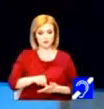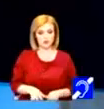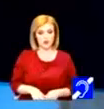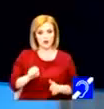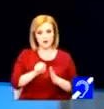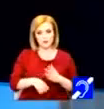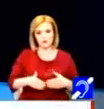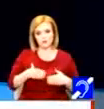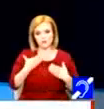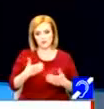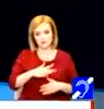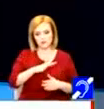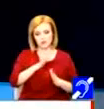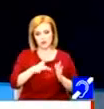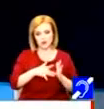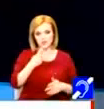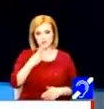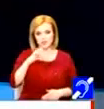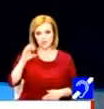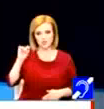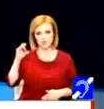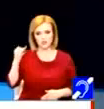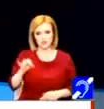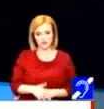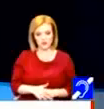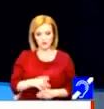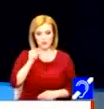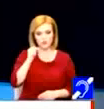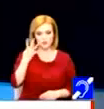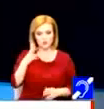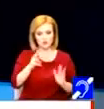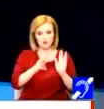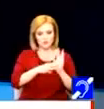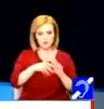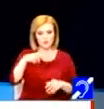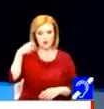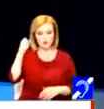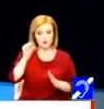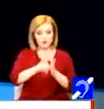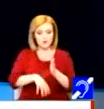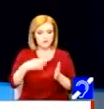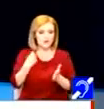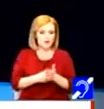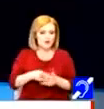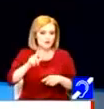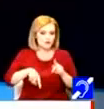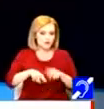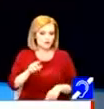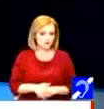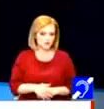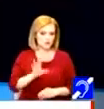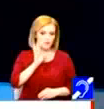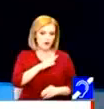Crimă odioasă la Sângerei, un bărbat în vârstă de 48 de ani și-a omorât cu sânge rece părinții. Cadavrele celor doi soți de 78 și